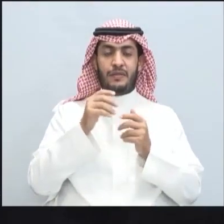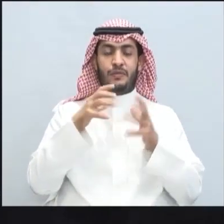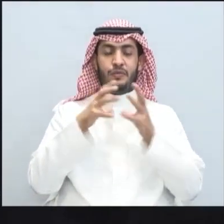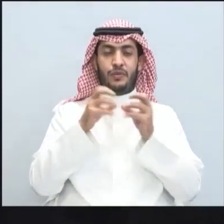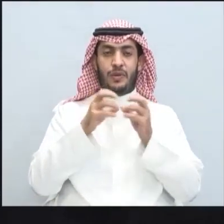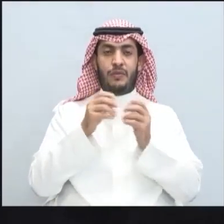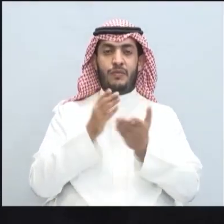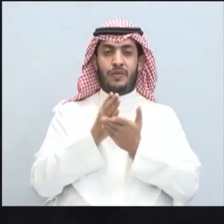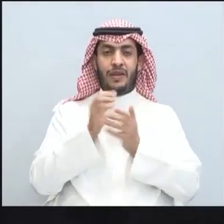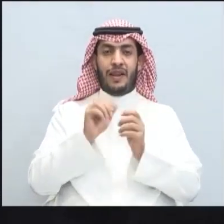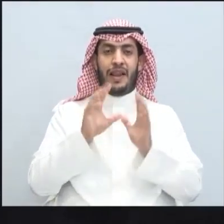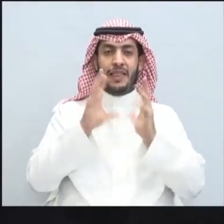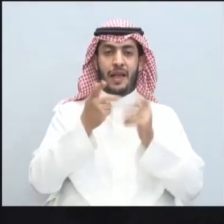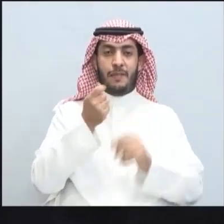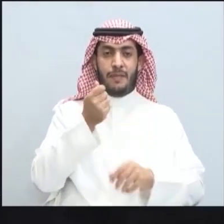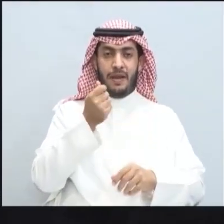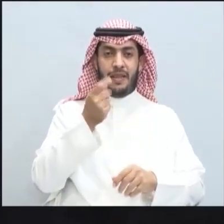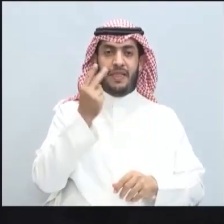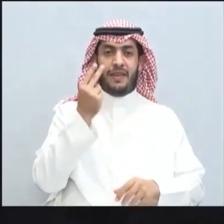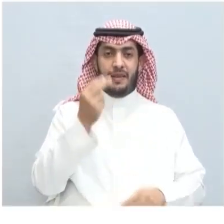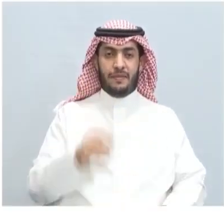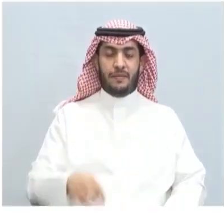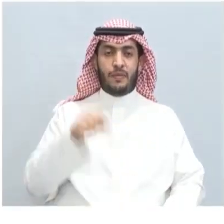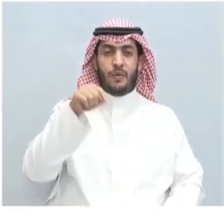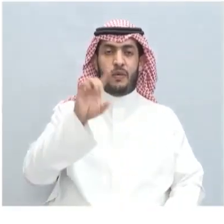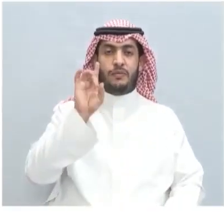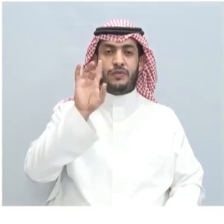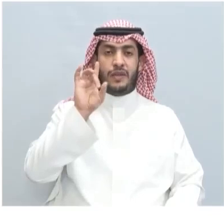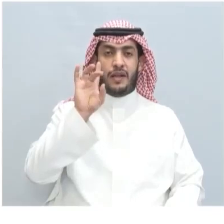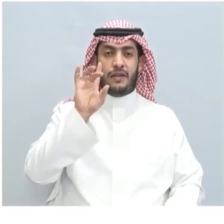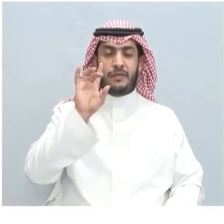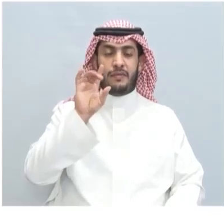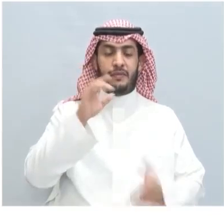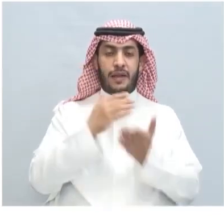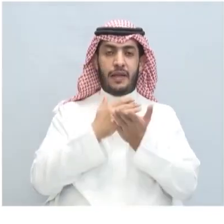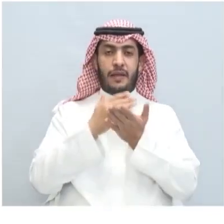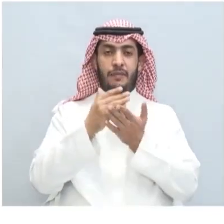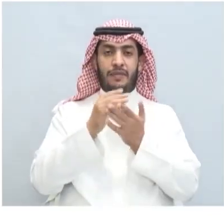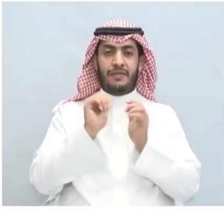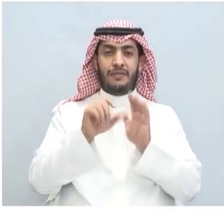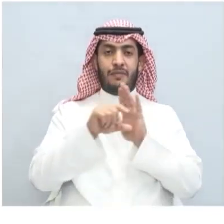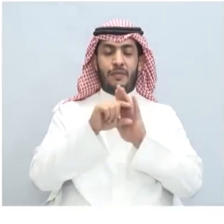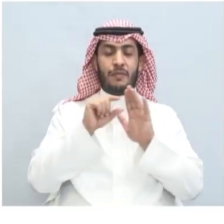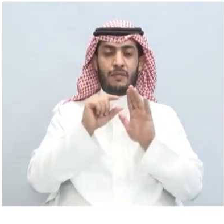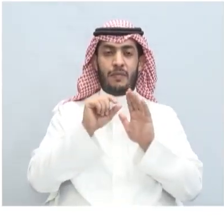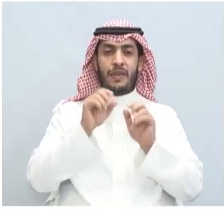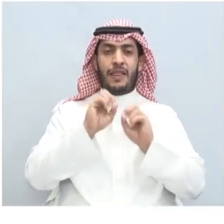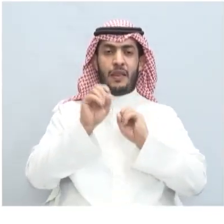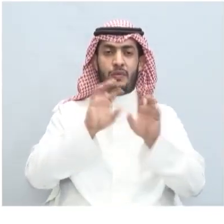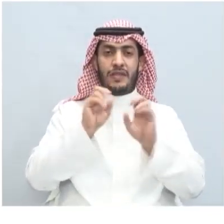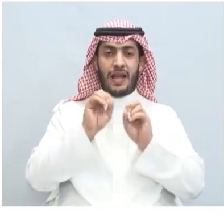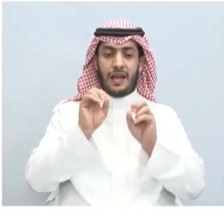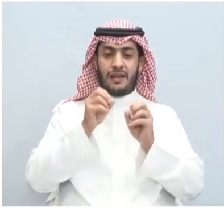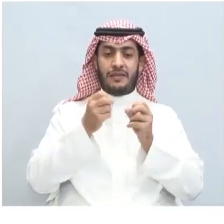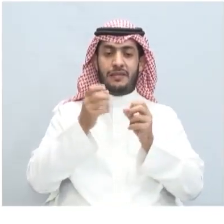شروحات مقرر الاداره الماليه اثنان اليوم باذن الله سنستكمل حديثنا عن التوزيعات